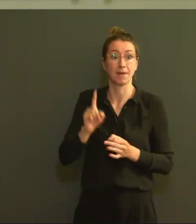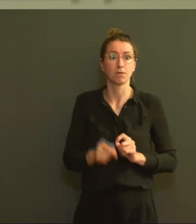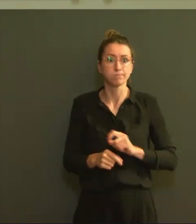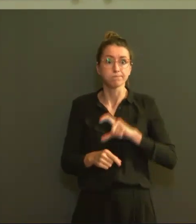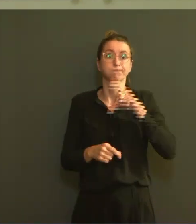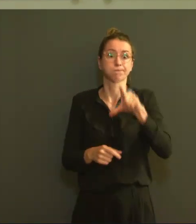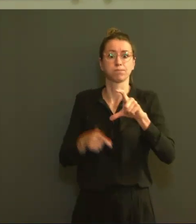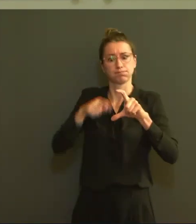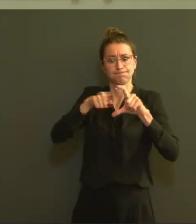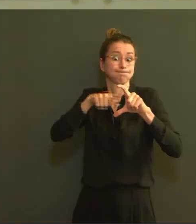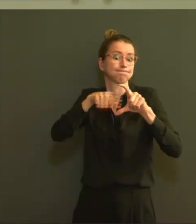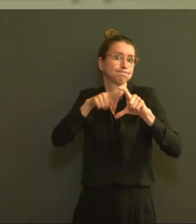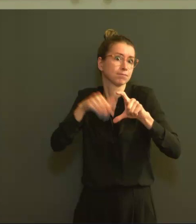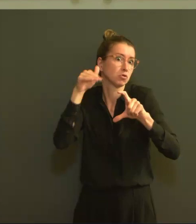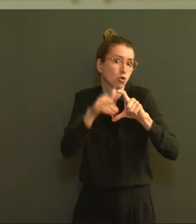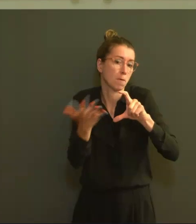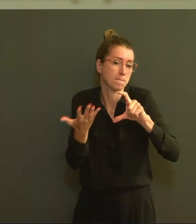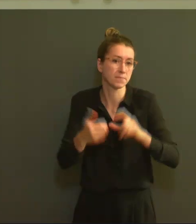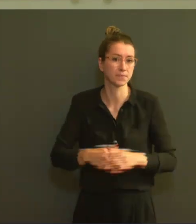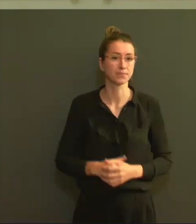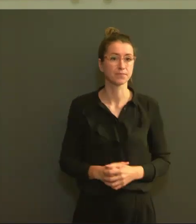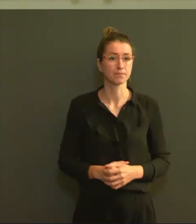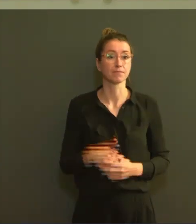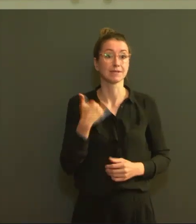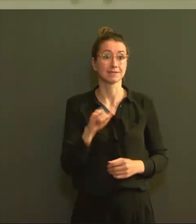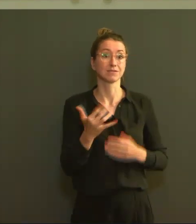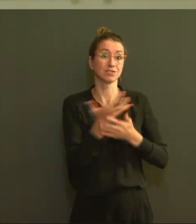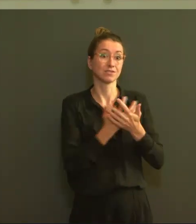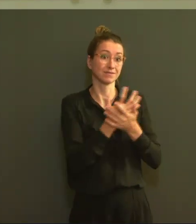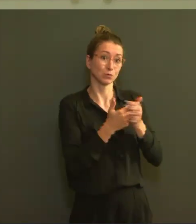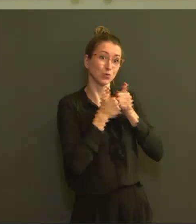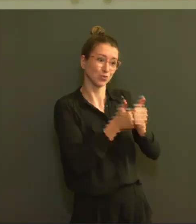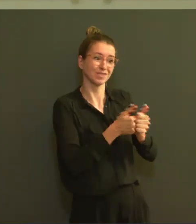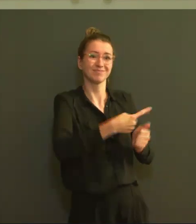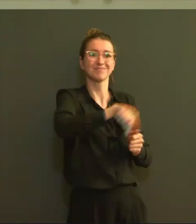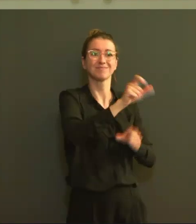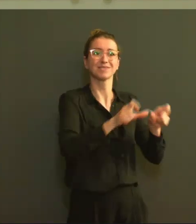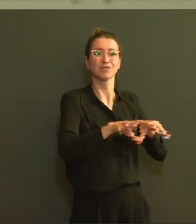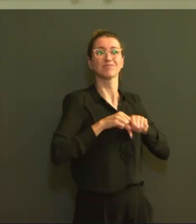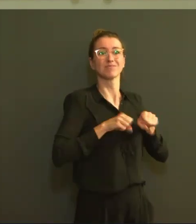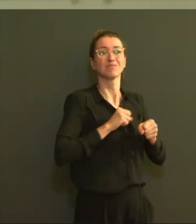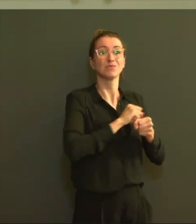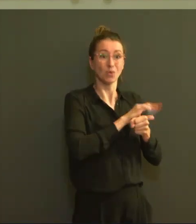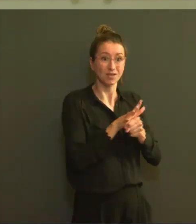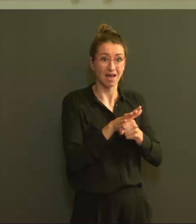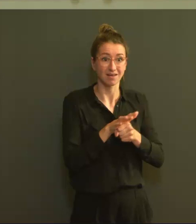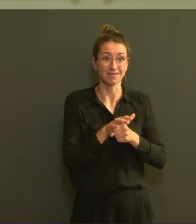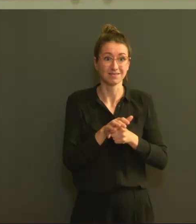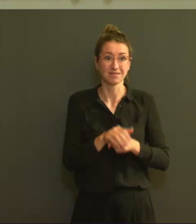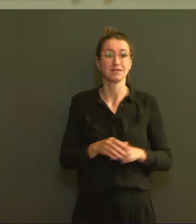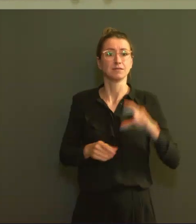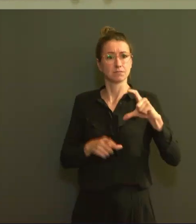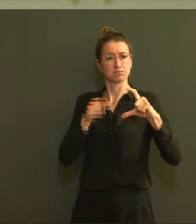Le RT basé sur les infections, par contre, sur les tests positifs, varie entre 0,99 dans la province du